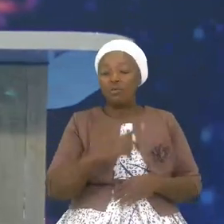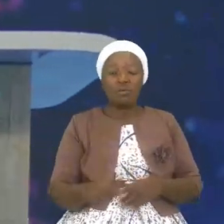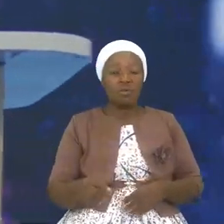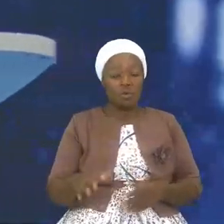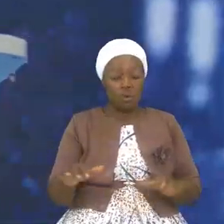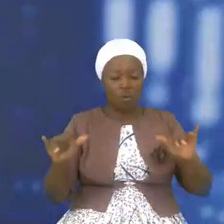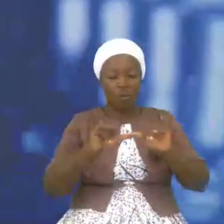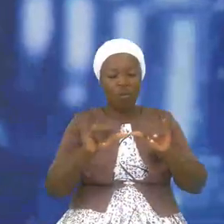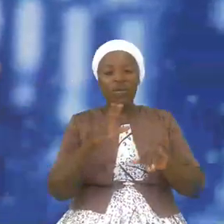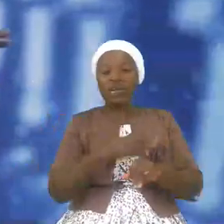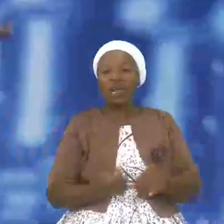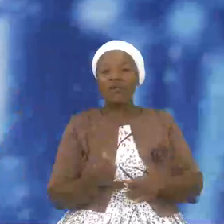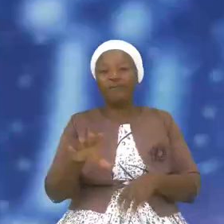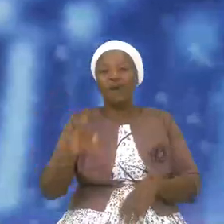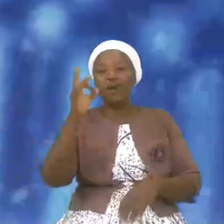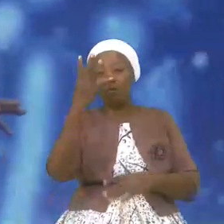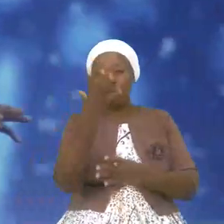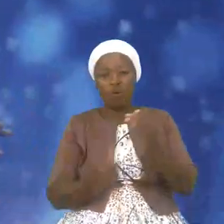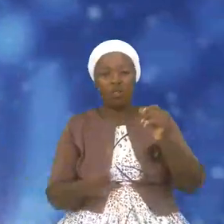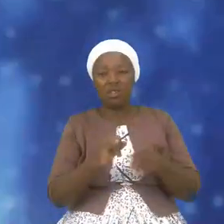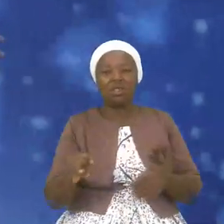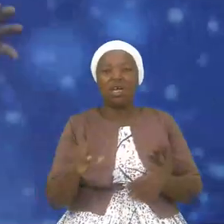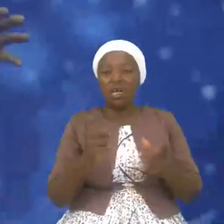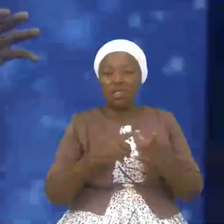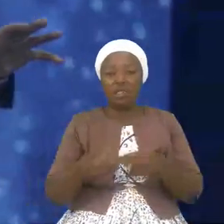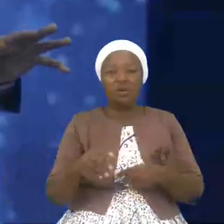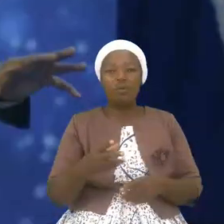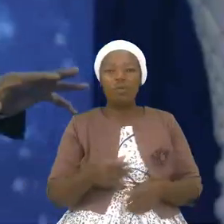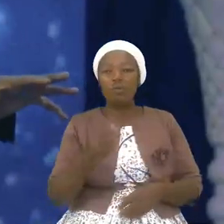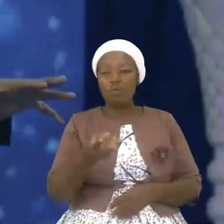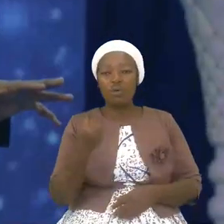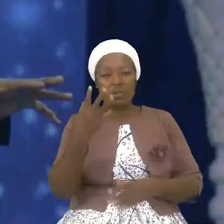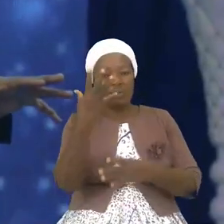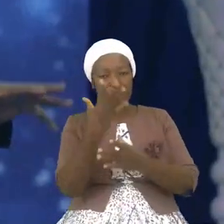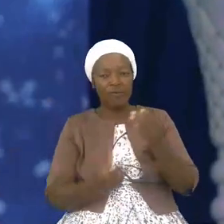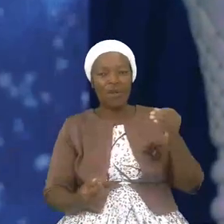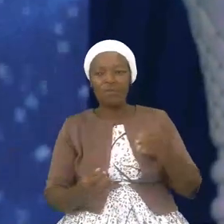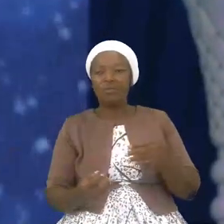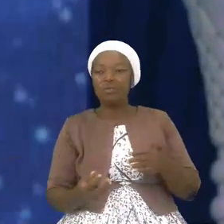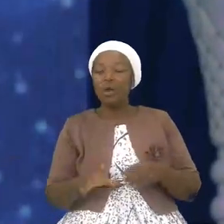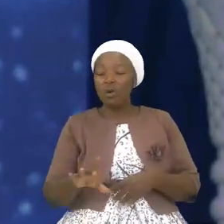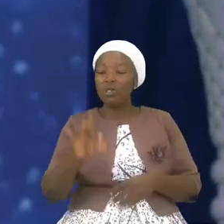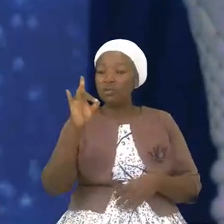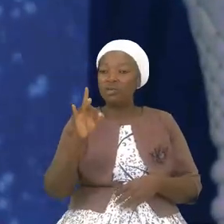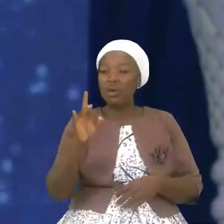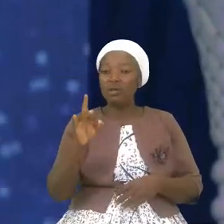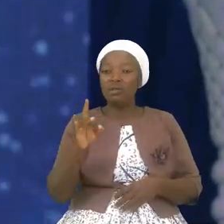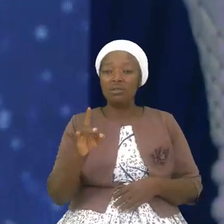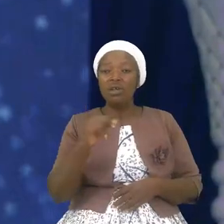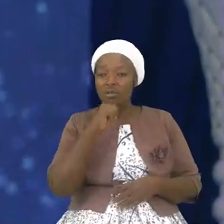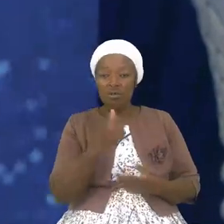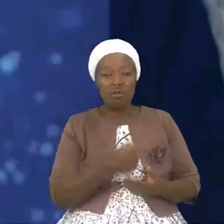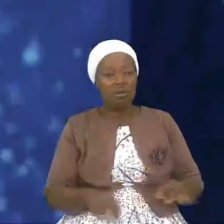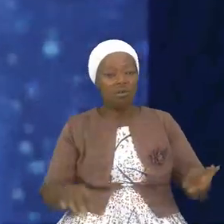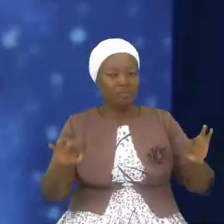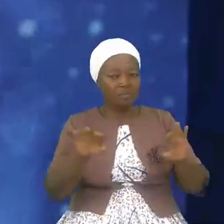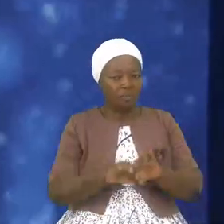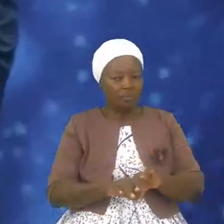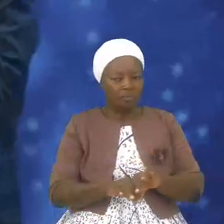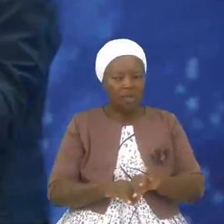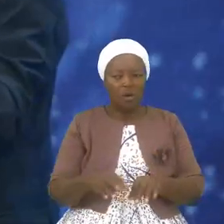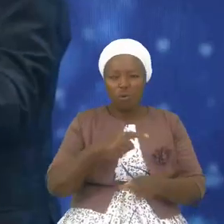léger. Pesé et trouvé indigne. Lorsque Dieu pèse chacun de nous, soit